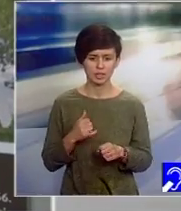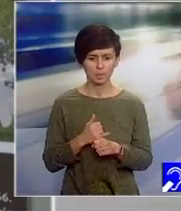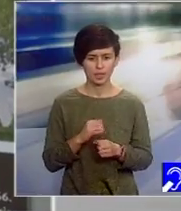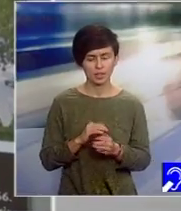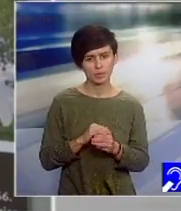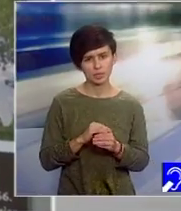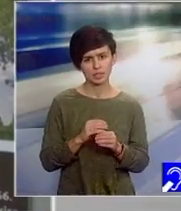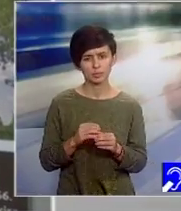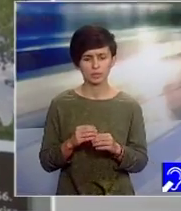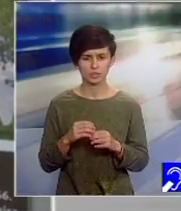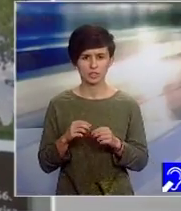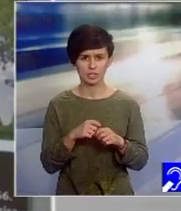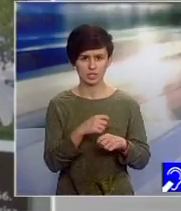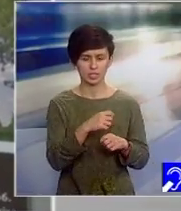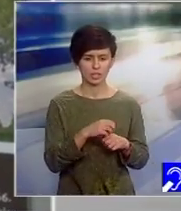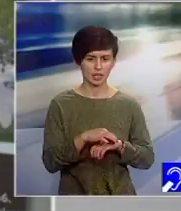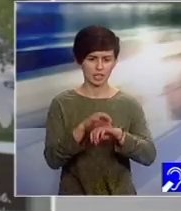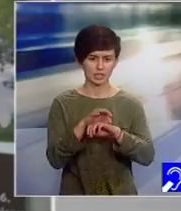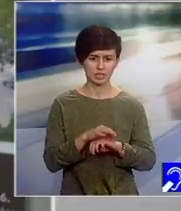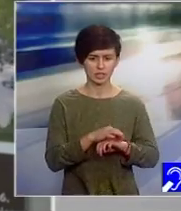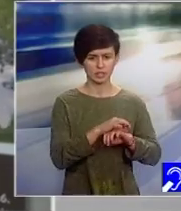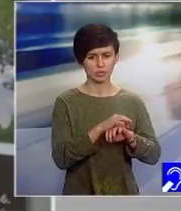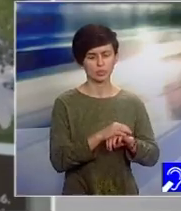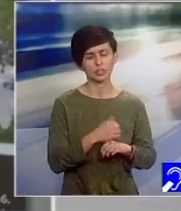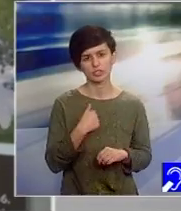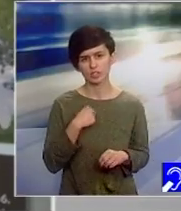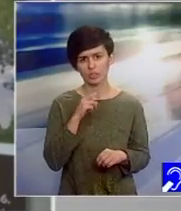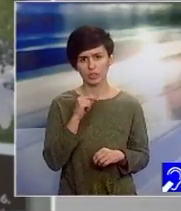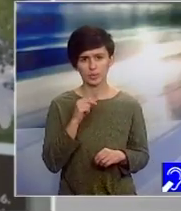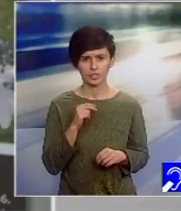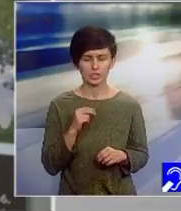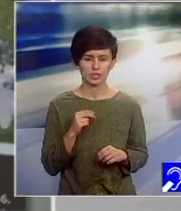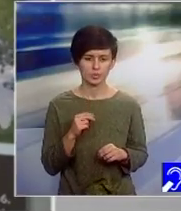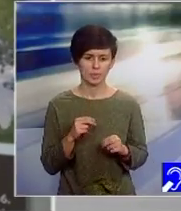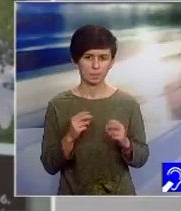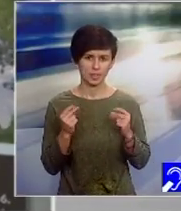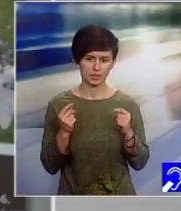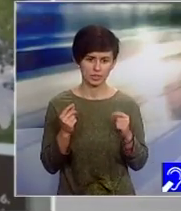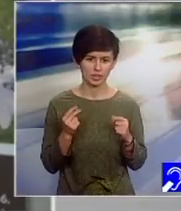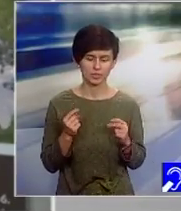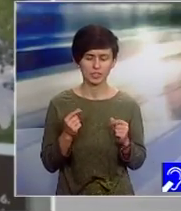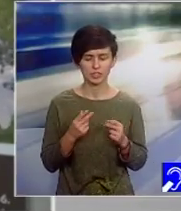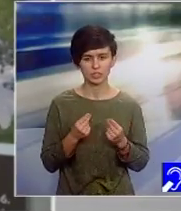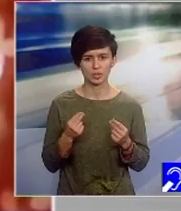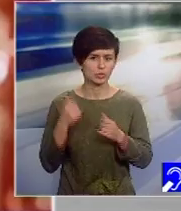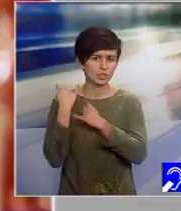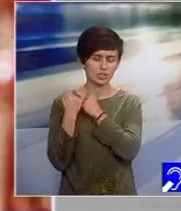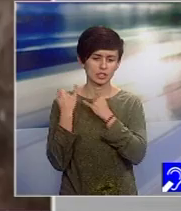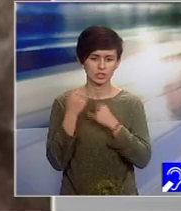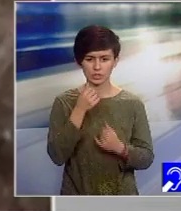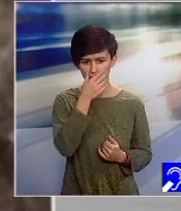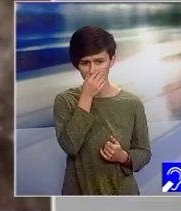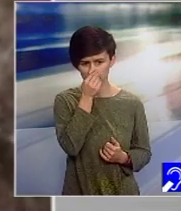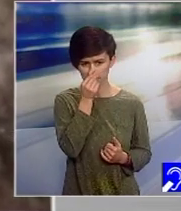multe ori și mă refer aici atât la patrimoniul etnografic, cât și la foarte multe elemente de patrimoniu istoric